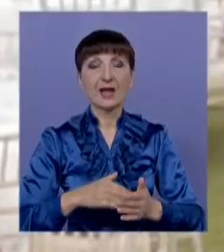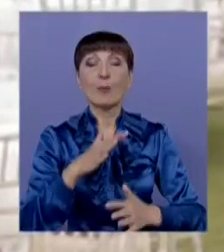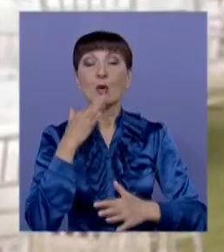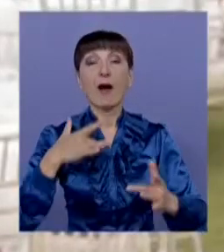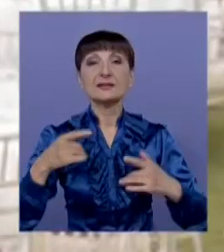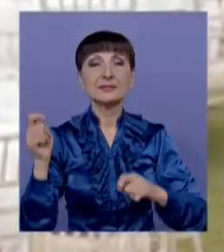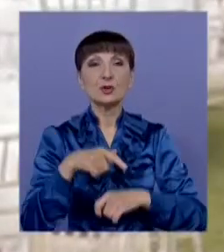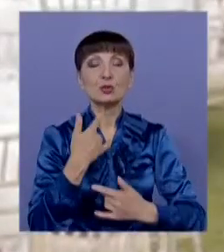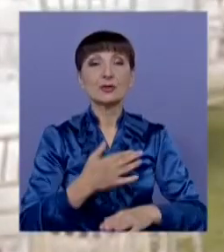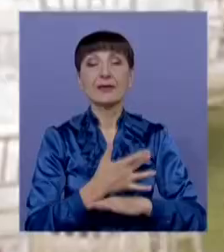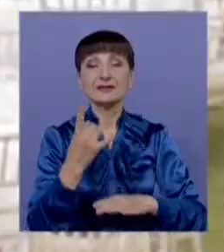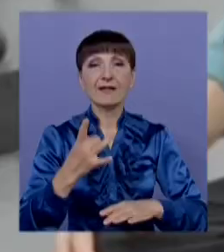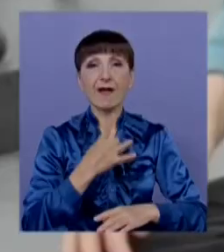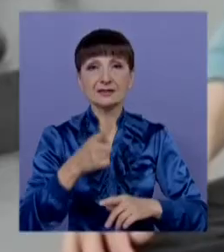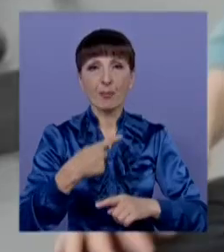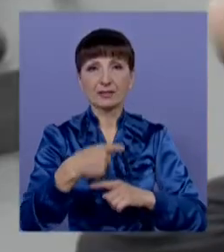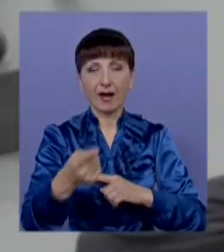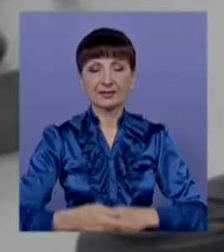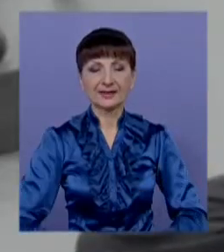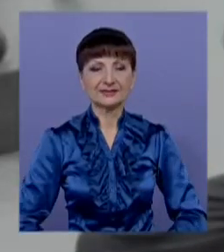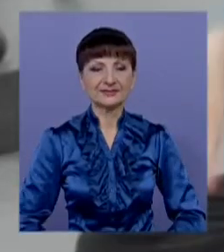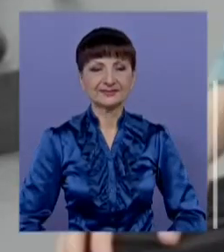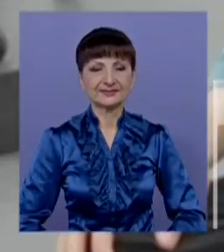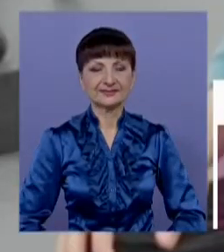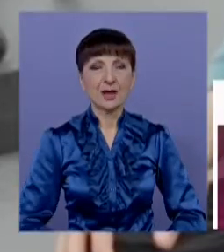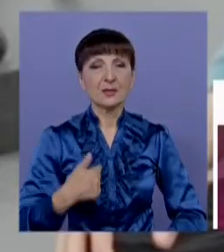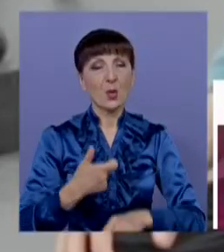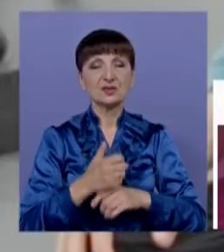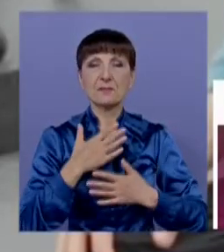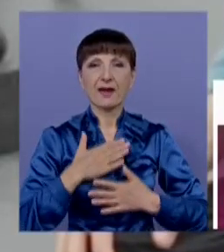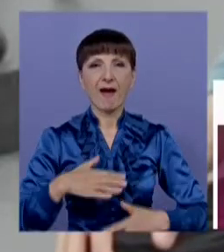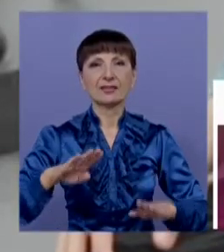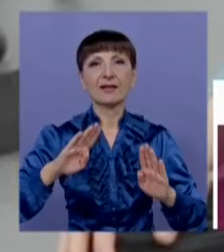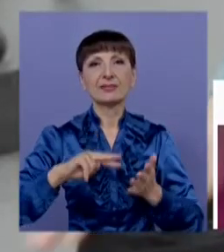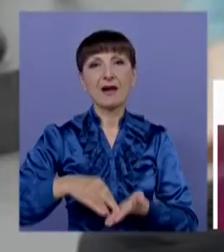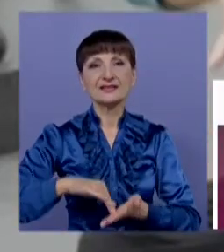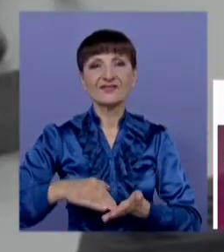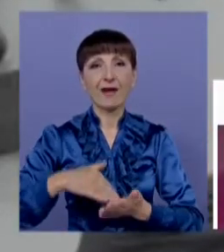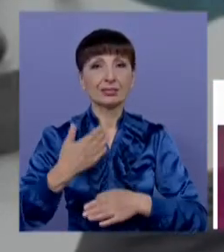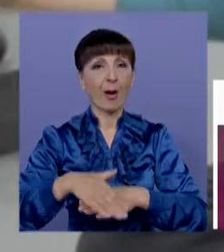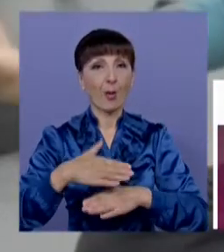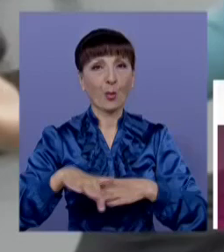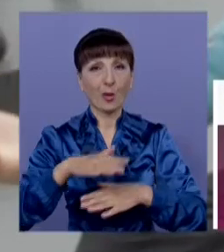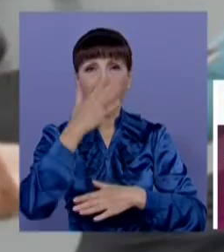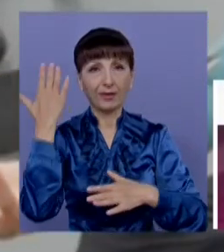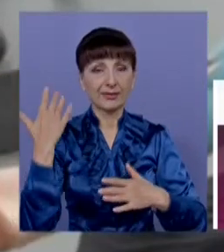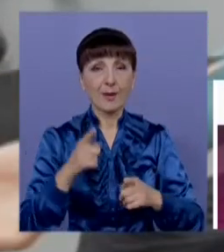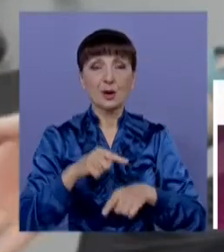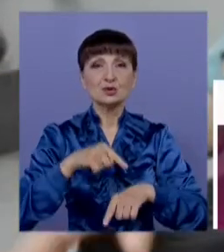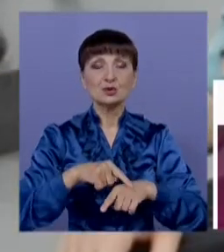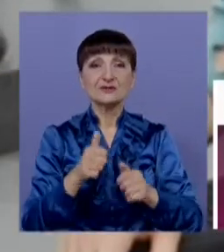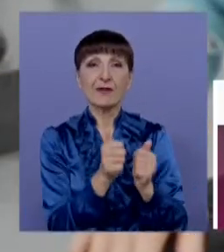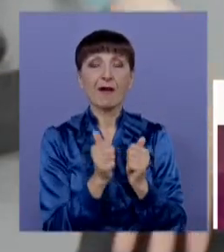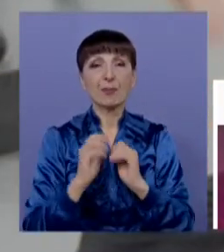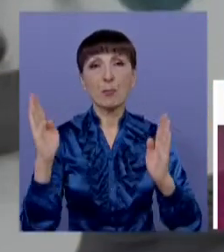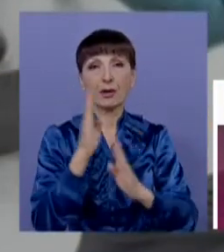приезжают сюда уже несколько лет подряд. Мне очень приятно танцевать под открытым небом, потому что чувствуешь окружение природы